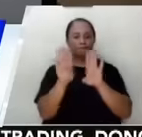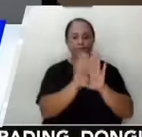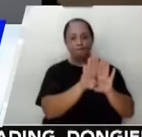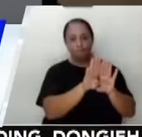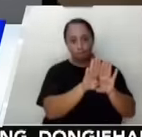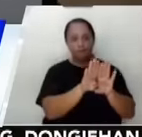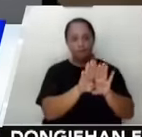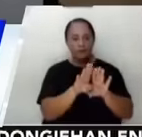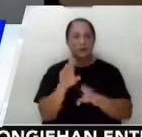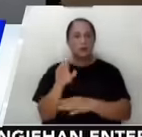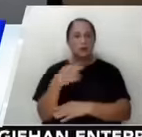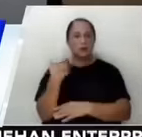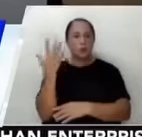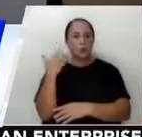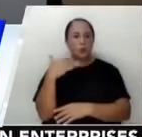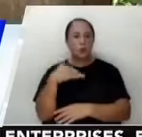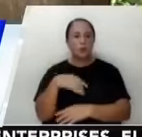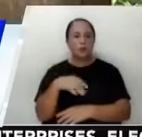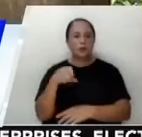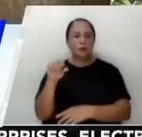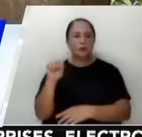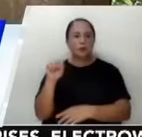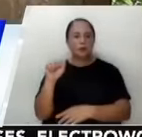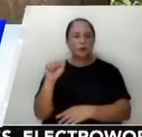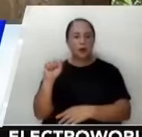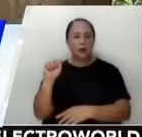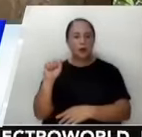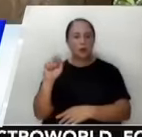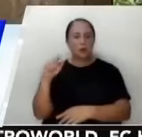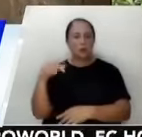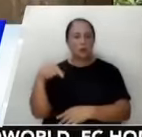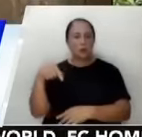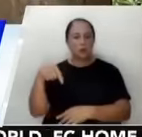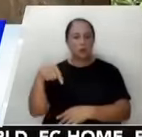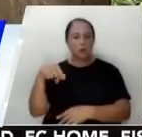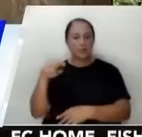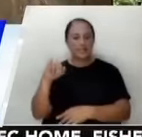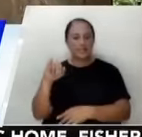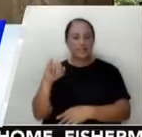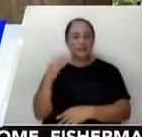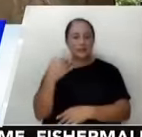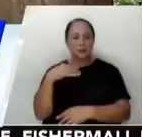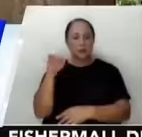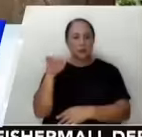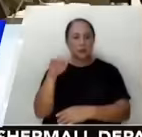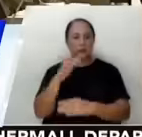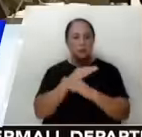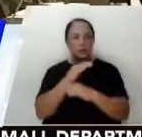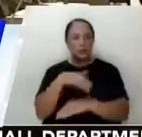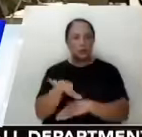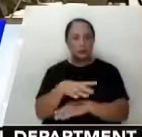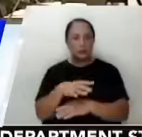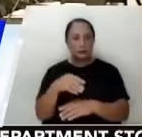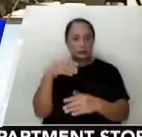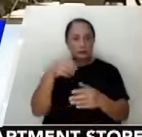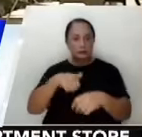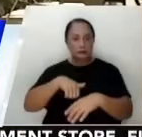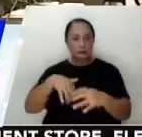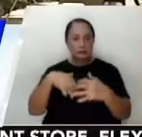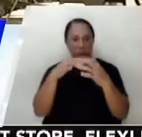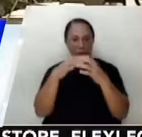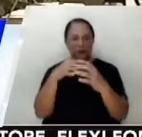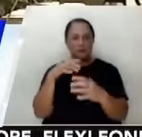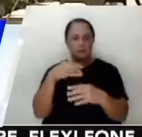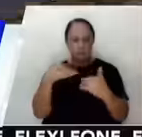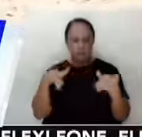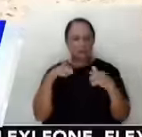mga lampag ng Masungi Geo Reserve dahil itinayo raw sa loob ng protected area nang walang permit. Pero nagpatuloy pa rin ang